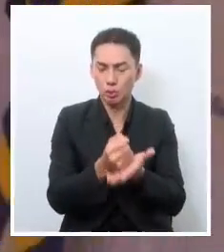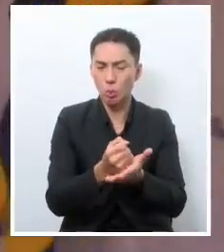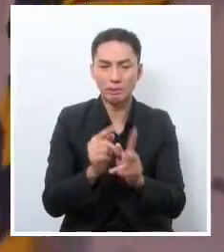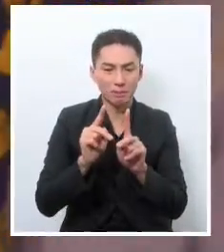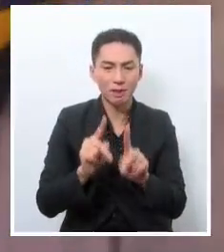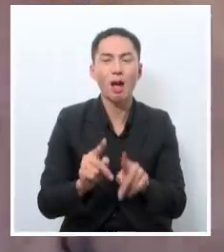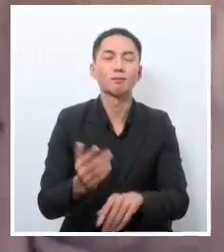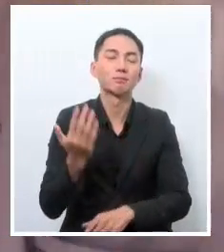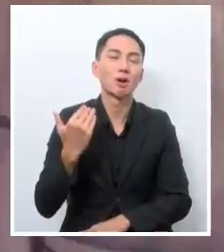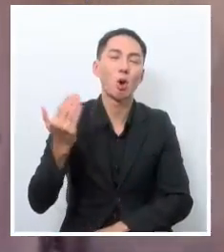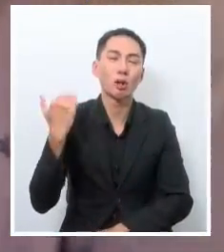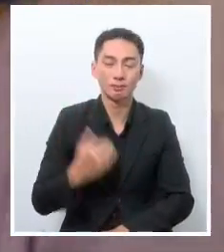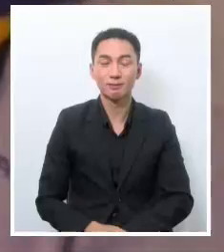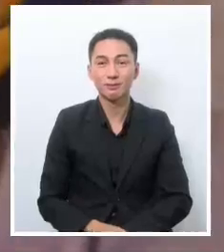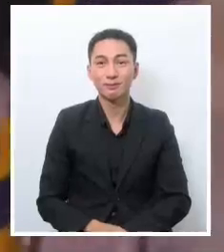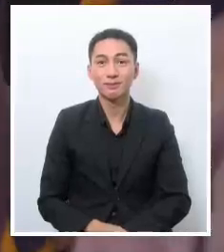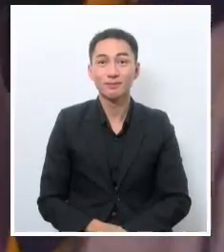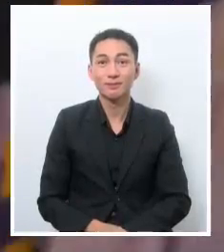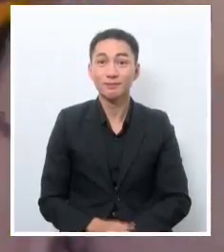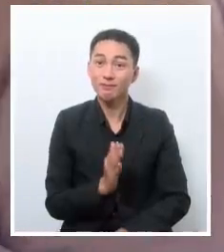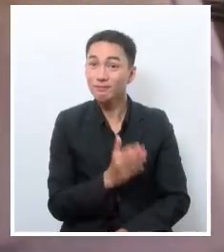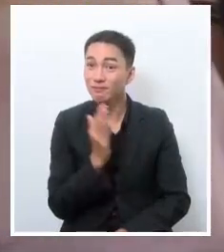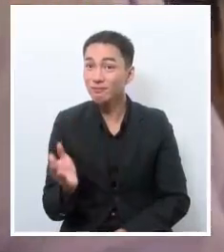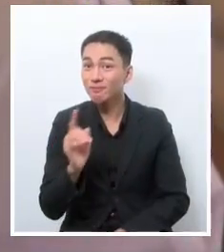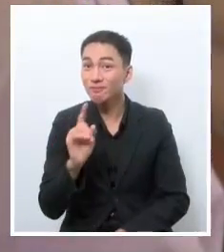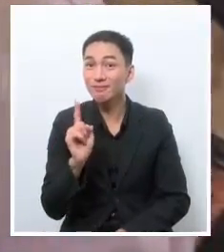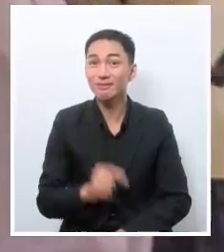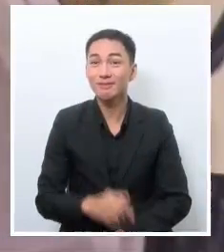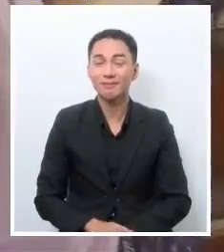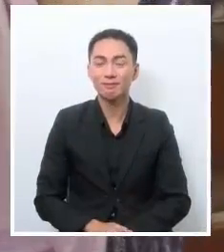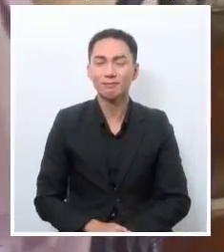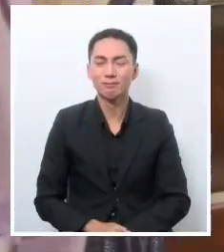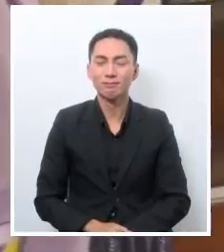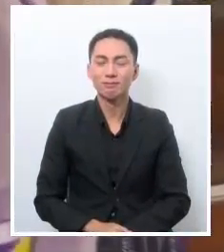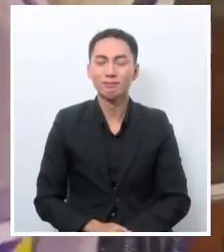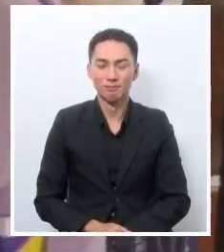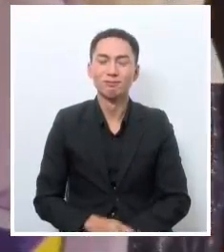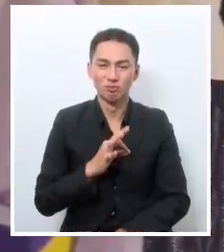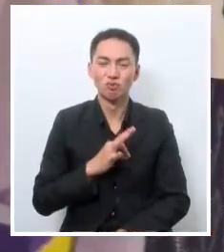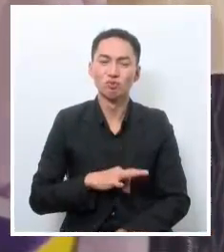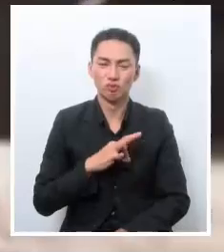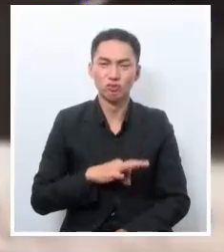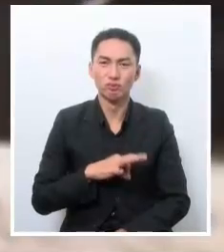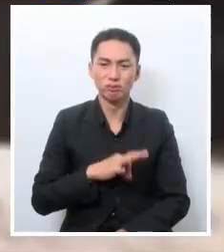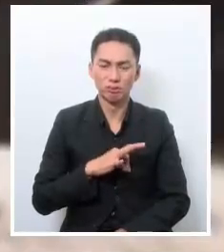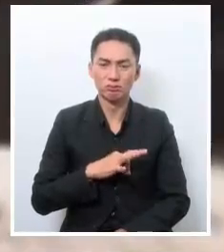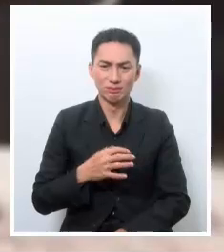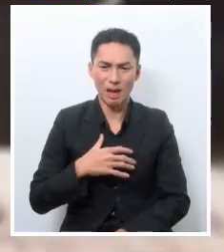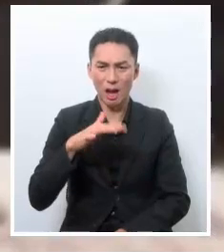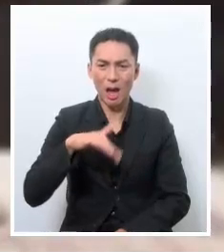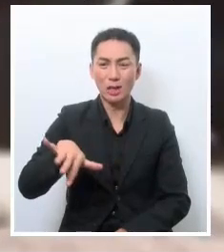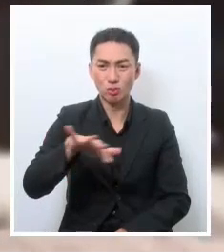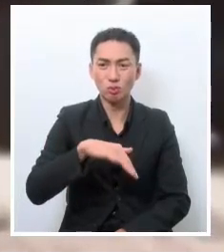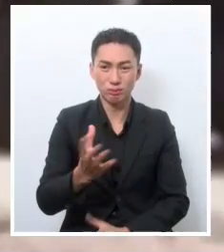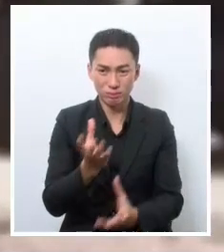ไหนค่ะหนูล่ะคะลูกก็ู้สึกอยากให้ทุกคนได้รู้ค่ะว่าพระองค์เสีย